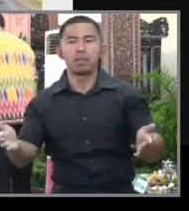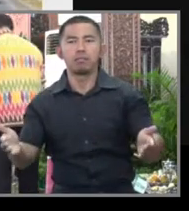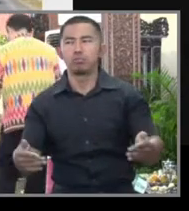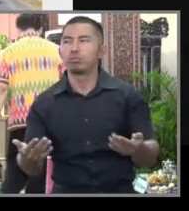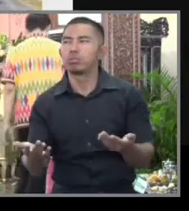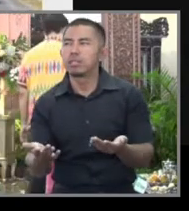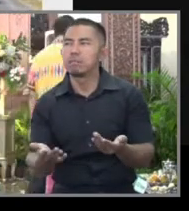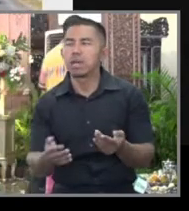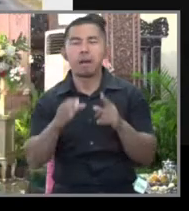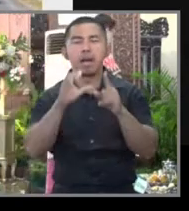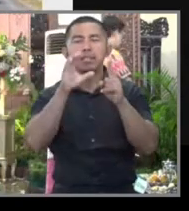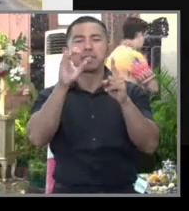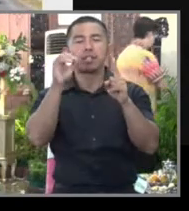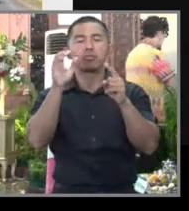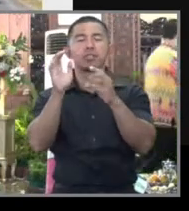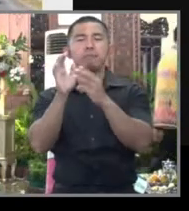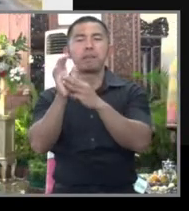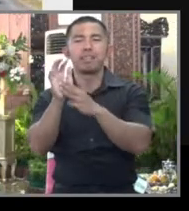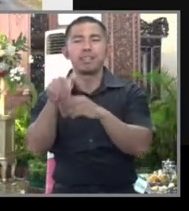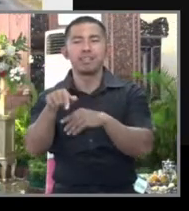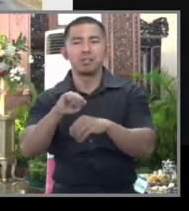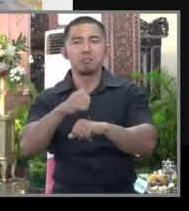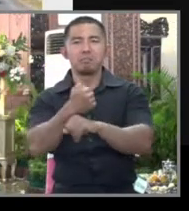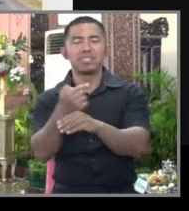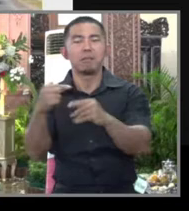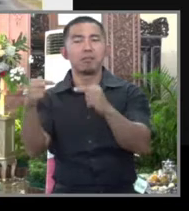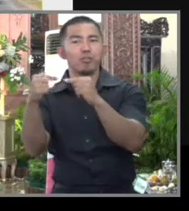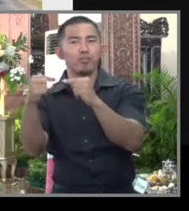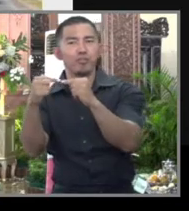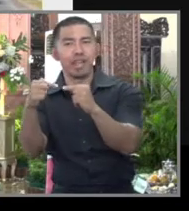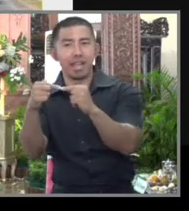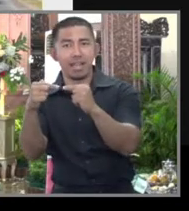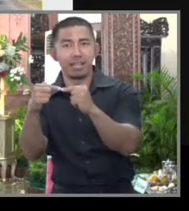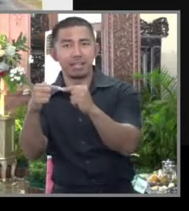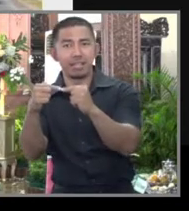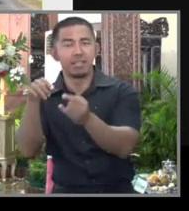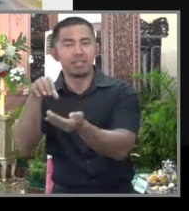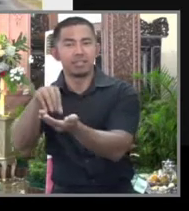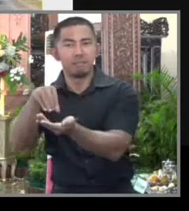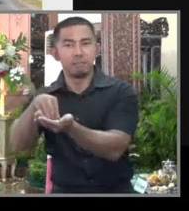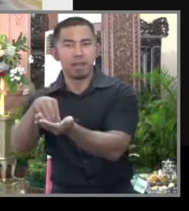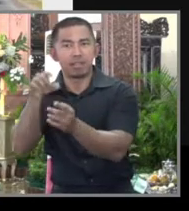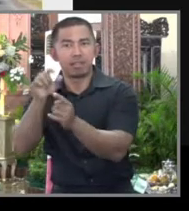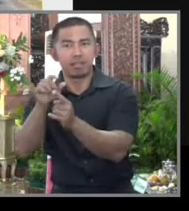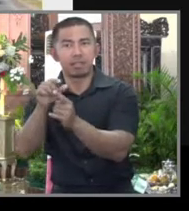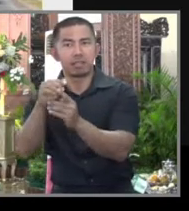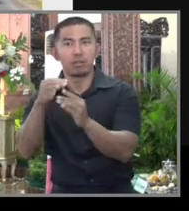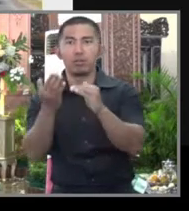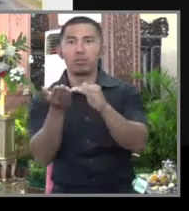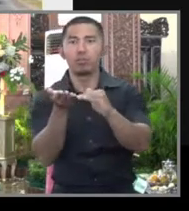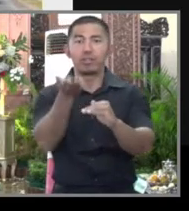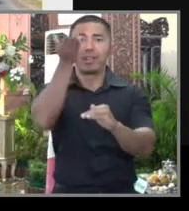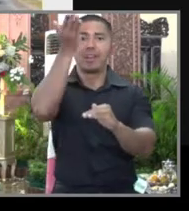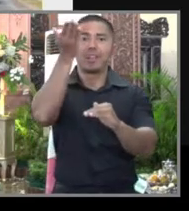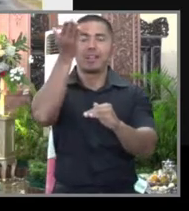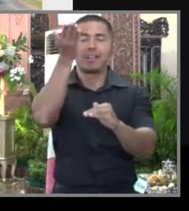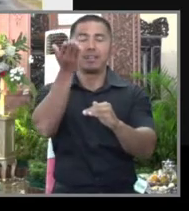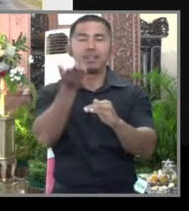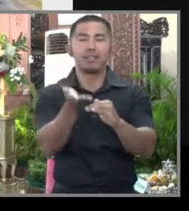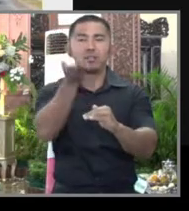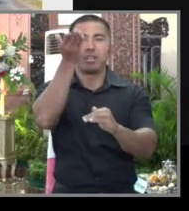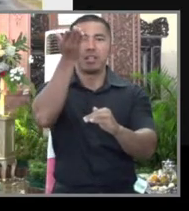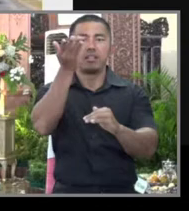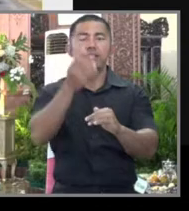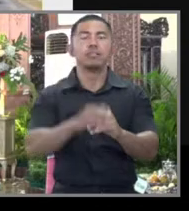lebih 100 meter yang itu akan menghubungkan antara wilayah utara daerah Jepara dan